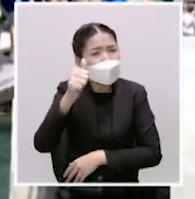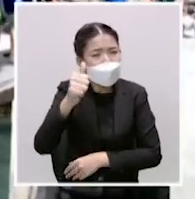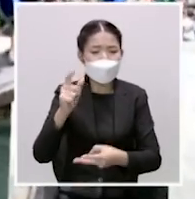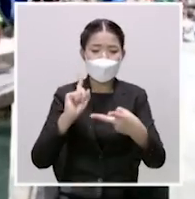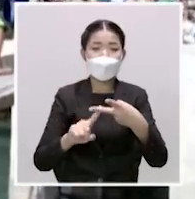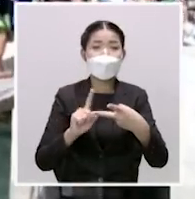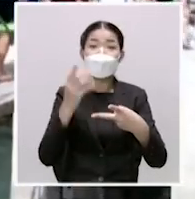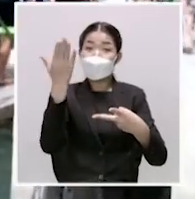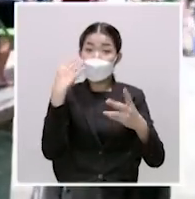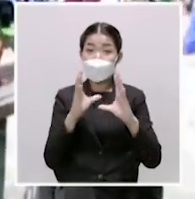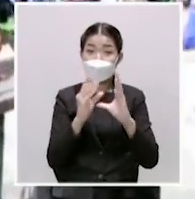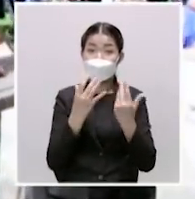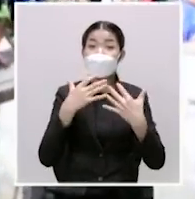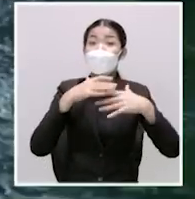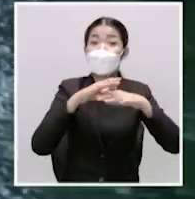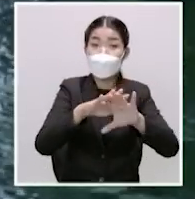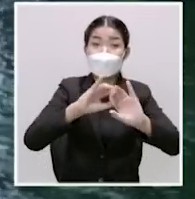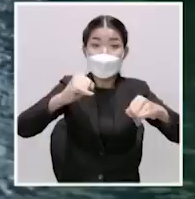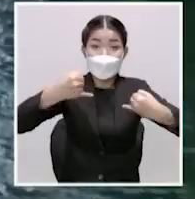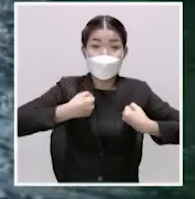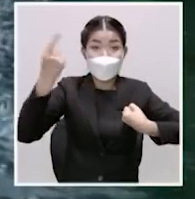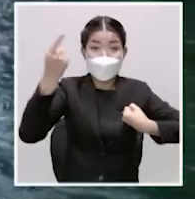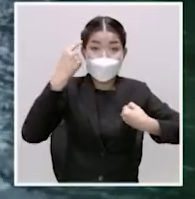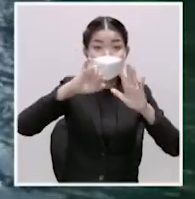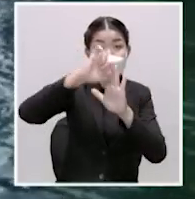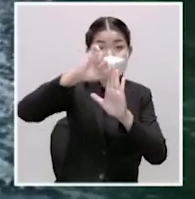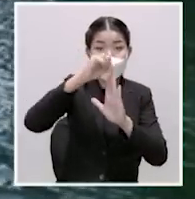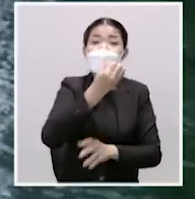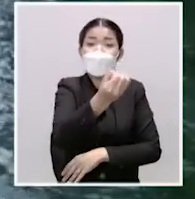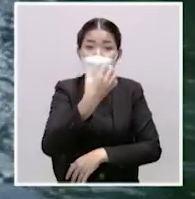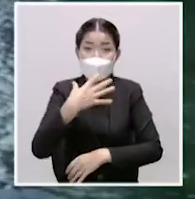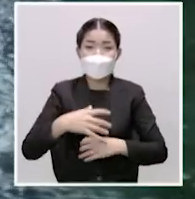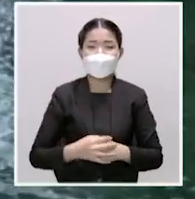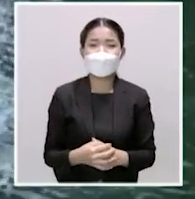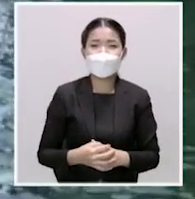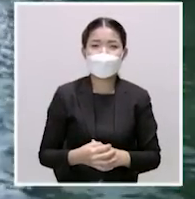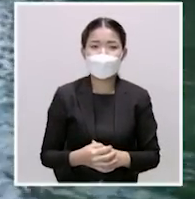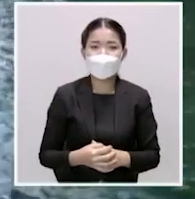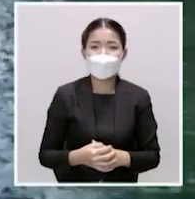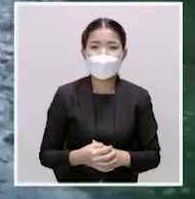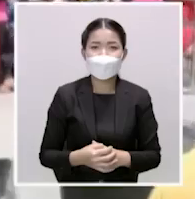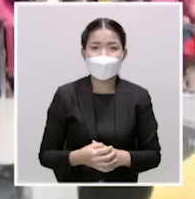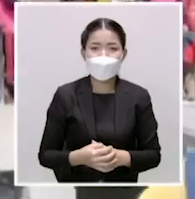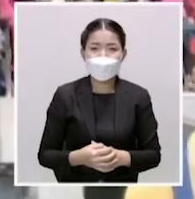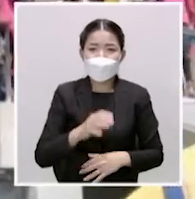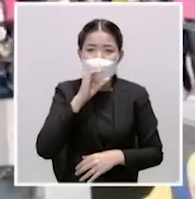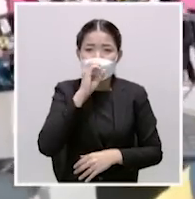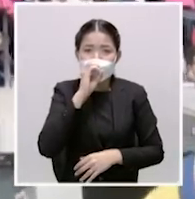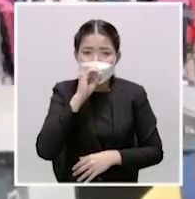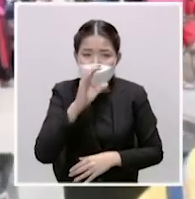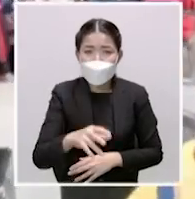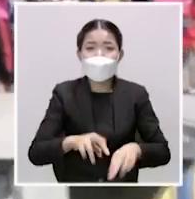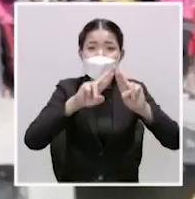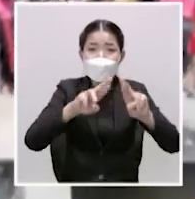2ครับวันนั้นผมไปประชุมกับกลุ่มผู้ประกอบการท่องเที่ยวเชียงใหม่นะครับกลุ่มร้านอาหารก็บอกว่าเขาเนี่ยนะครับ ไม่เคยมีคลัสเต